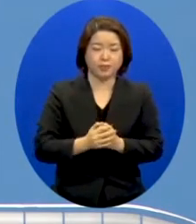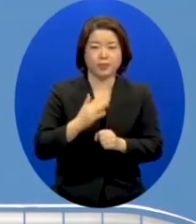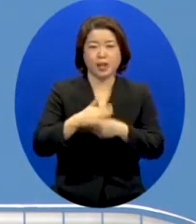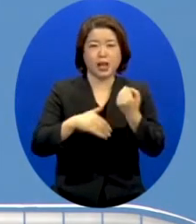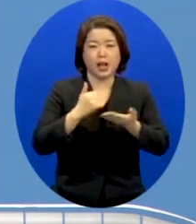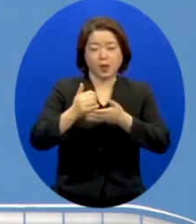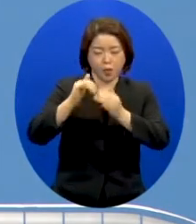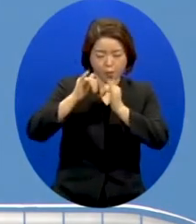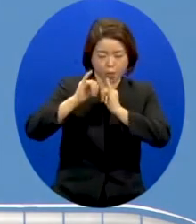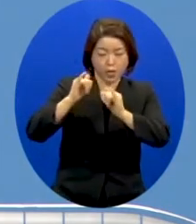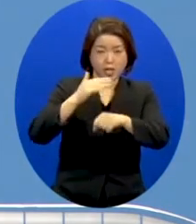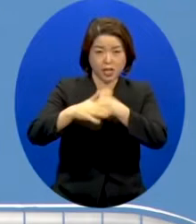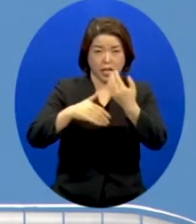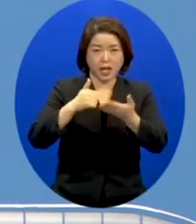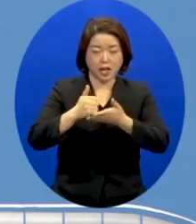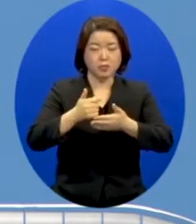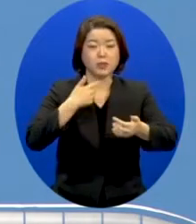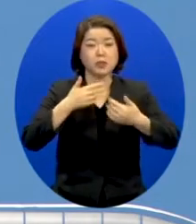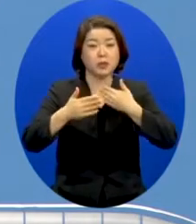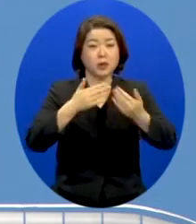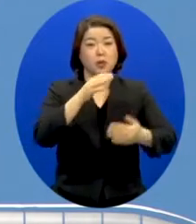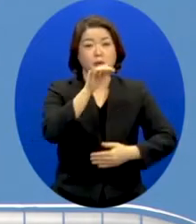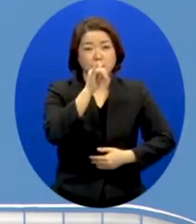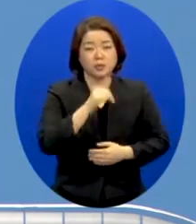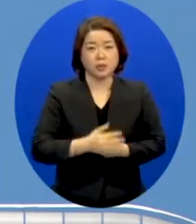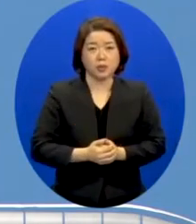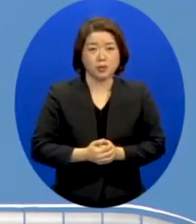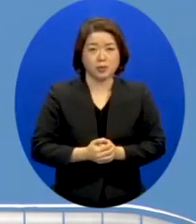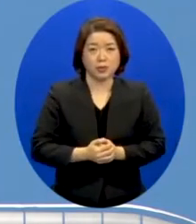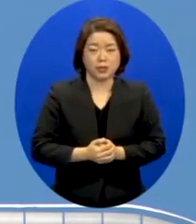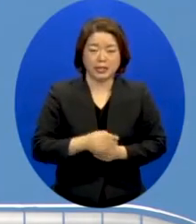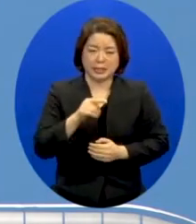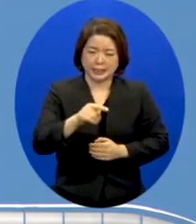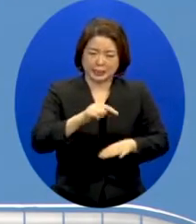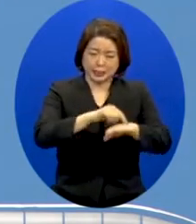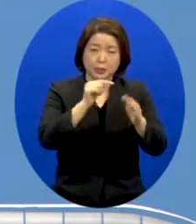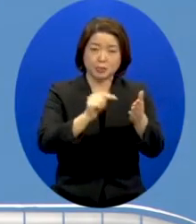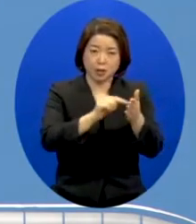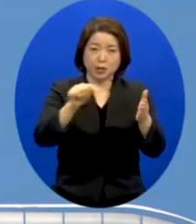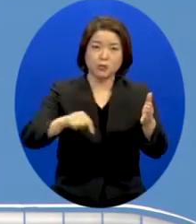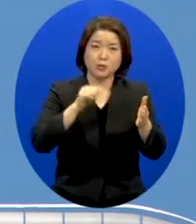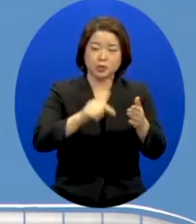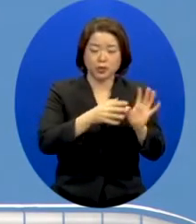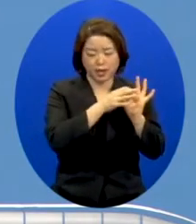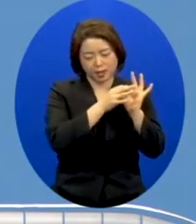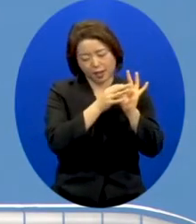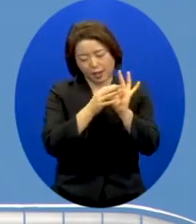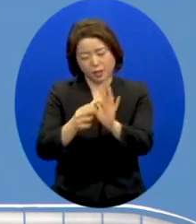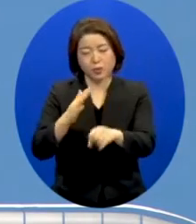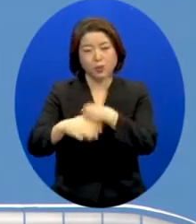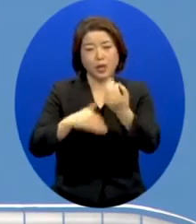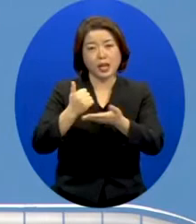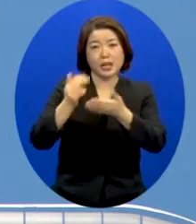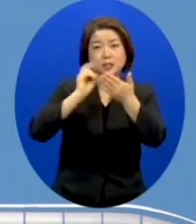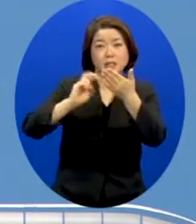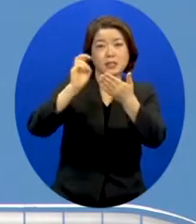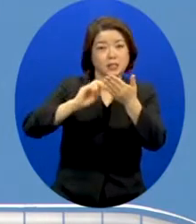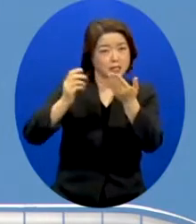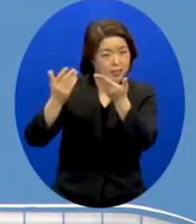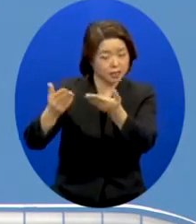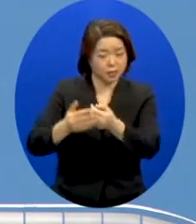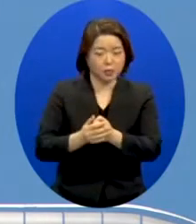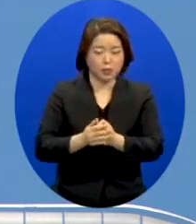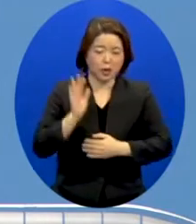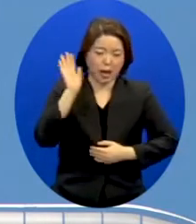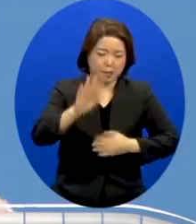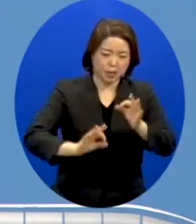으로 그렇게 경험을 한 겁니다 그렇기 때문에 그 마음속에 끊임없이 하나님을 찬양하고 영원히 찬양할